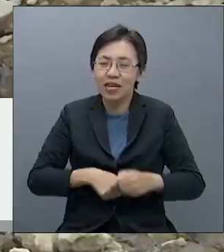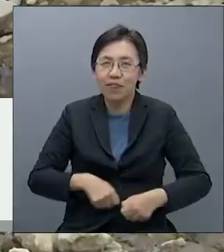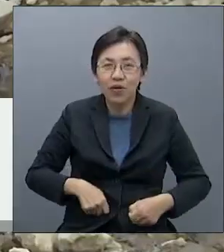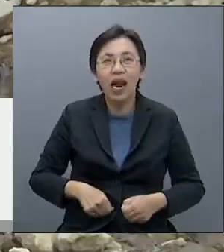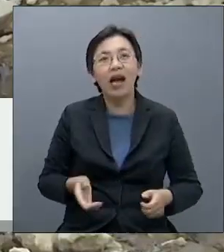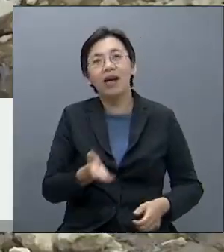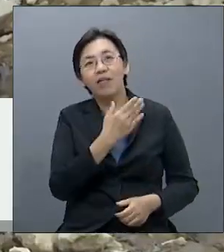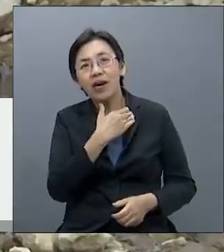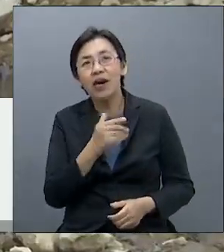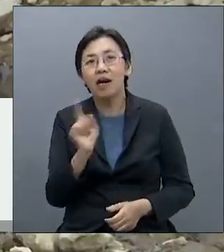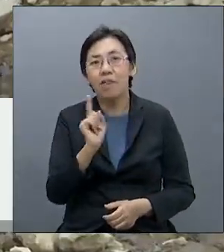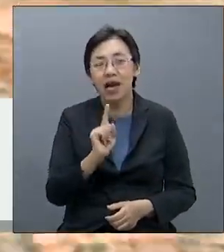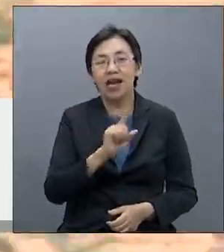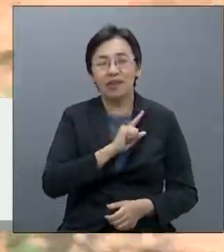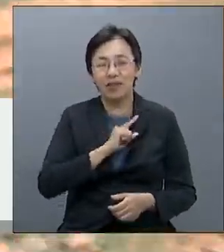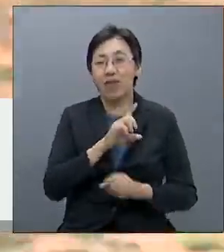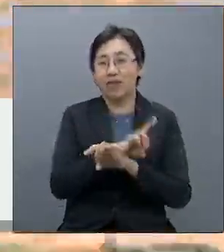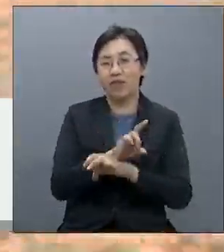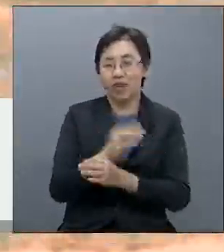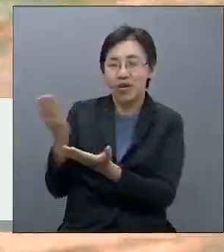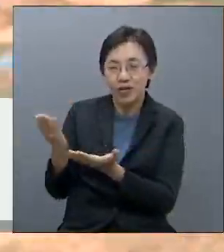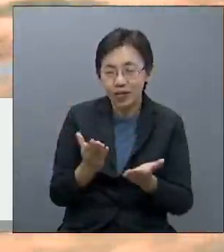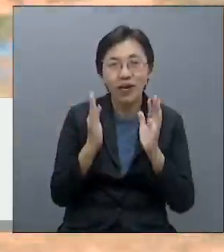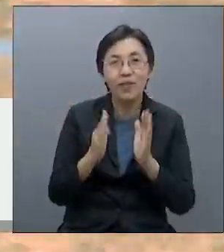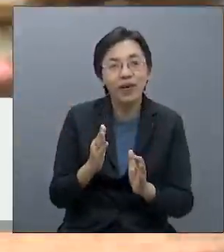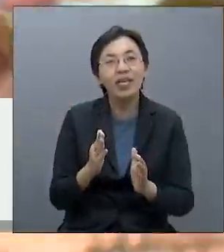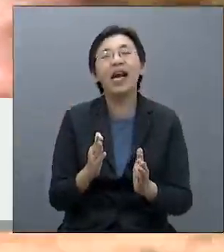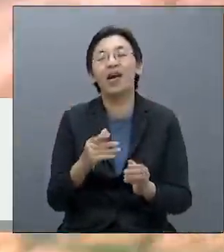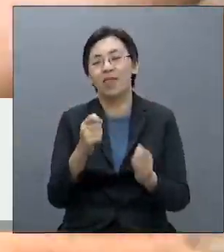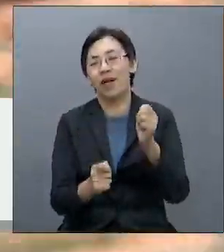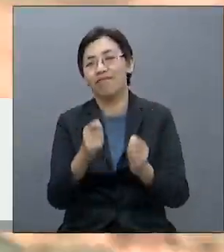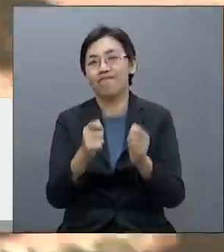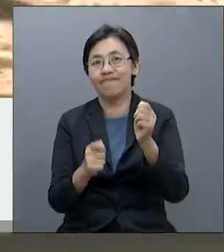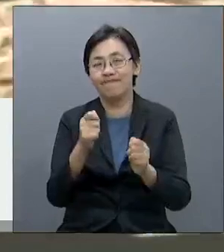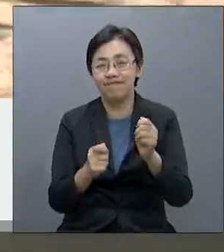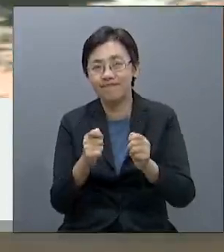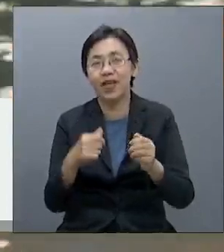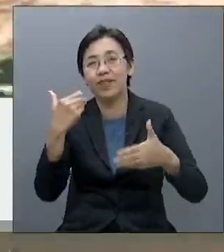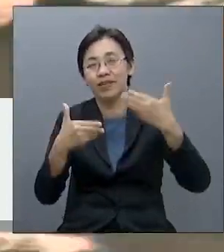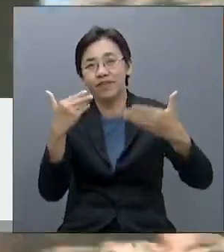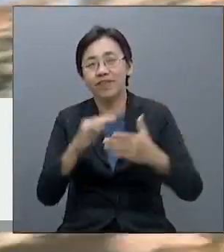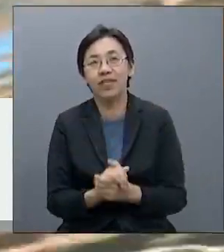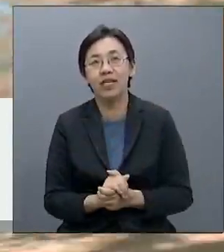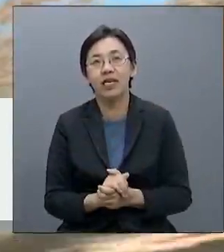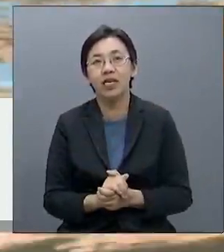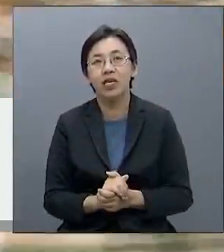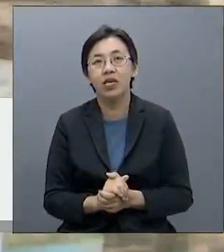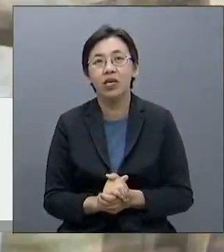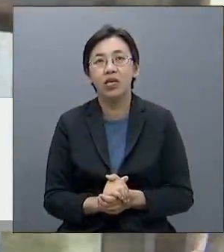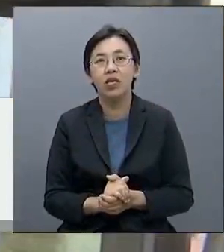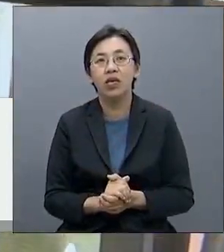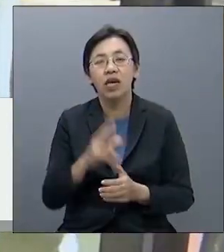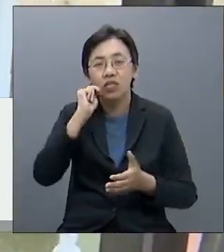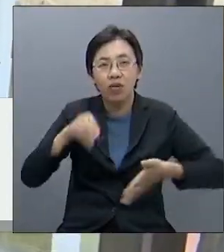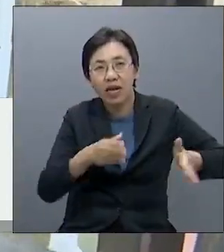เศษในฐานะเจ้าบ้านต้อนรับผู้มาเยือนในเทศกาลเพชรชบุรีเมืองหนังพร้อมกับสาธิตและจัดแสดงสมบัติใต้ลำน้ำเพ